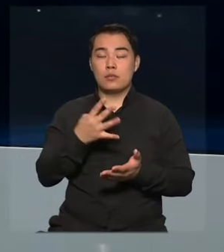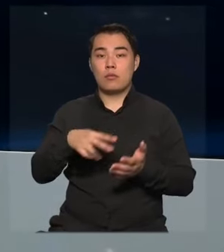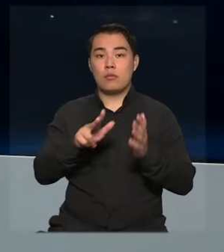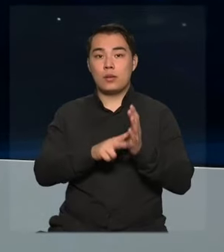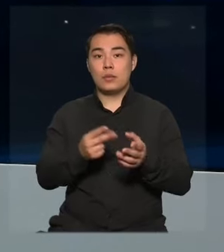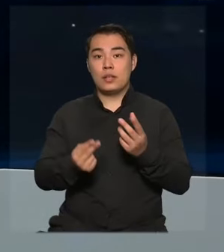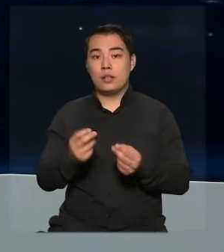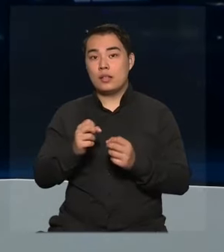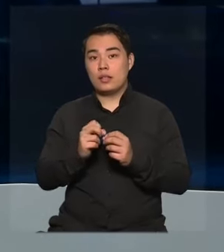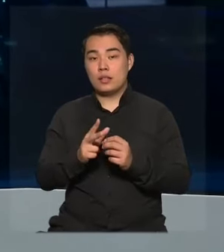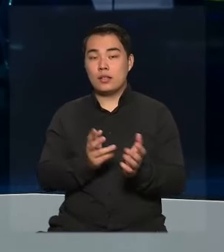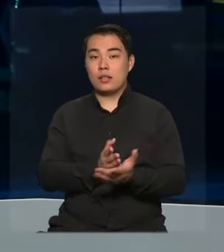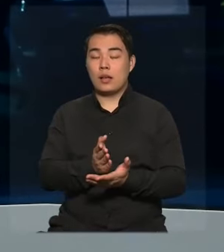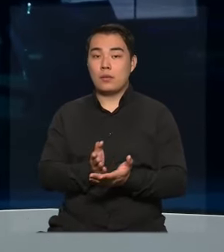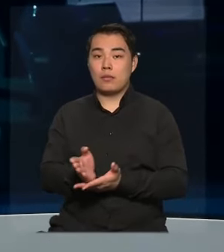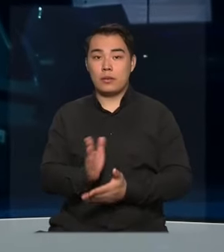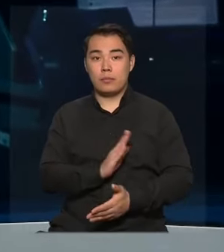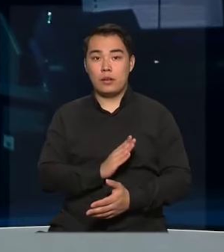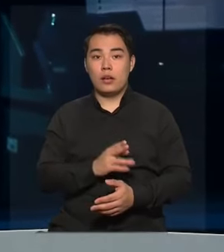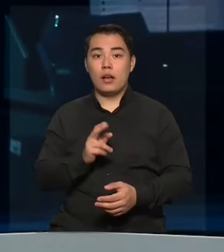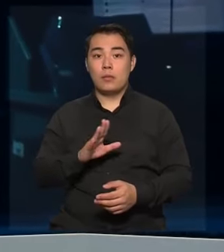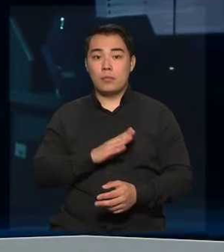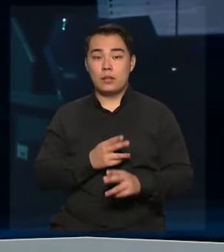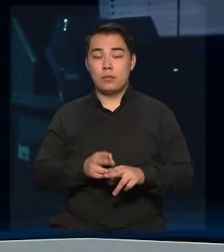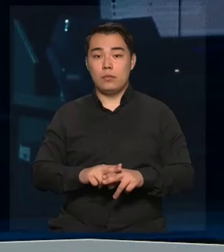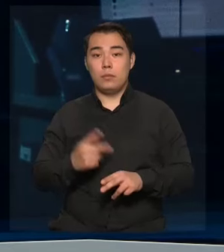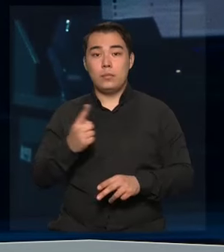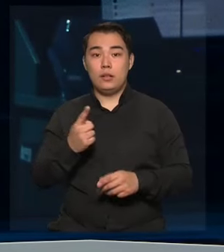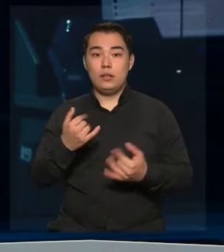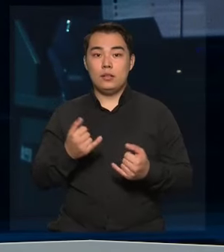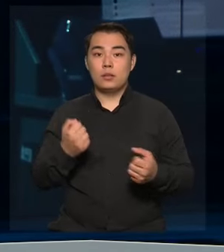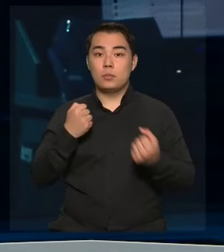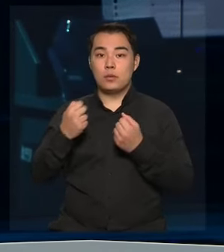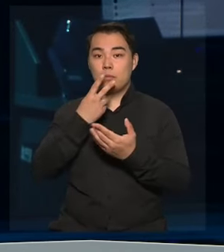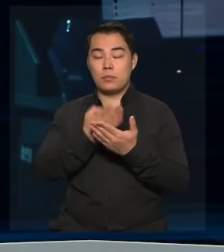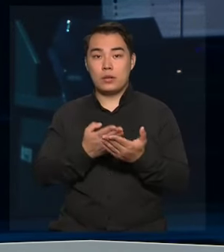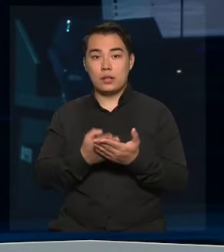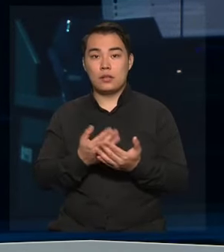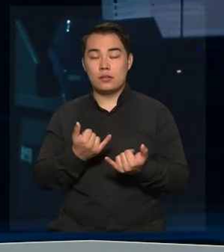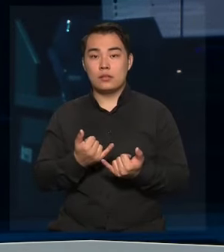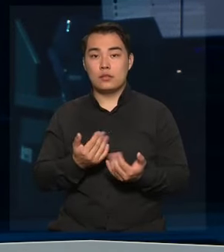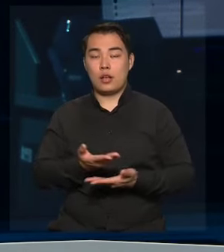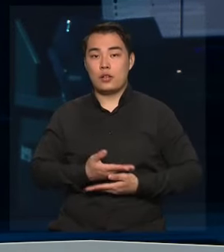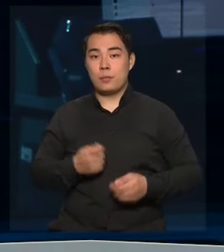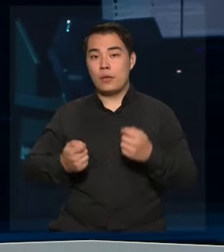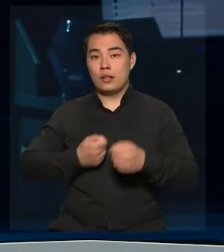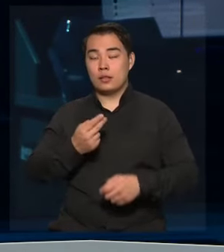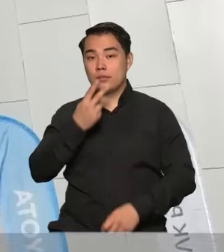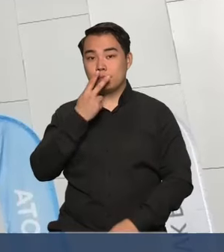по 13 дисциплинам. Как прошел первый мультиспортивный турнир, смотрите в нашем